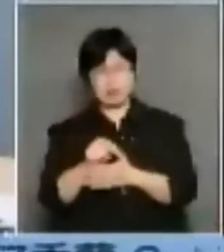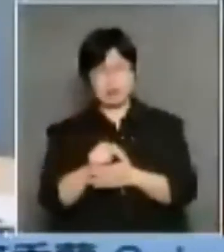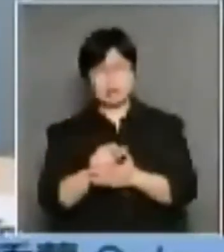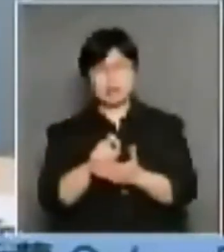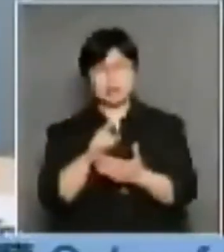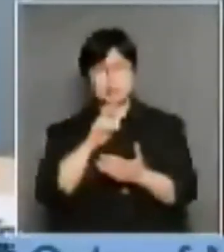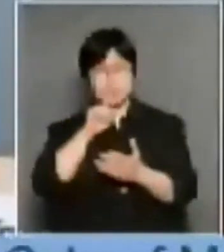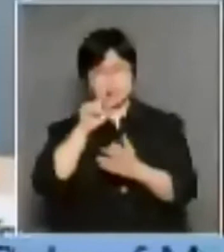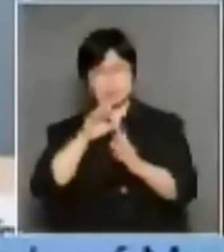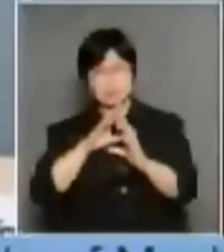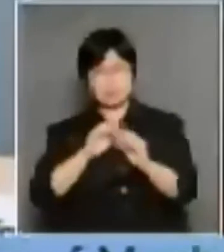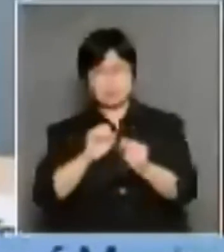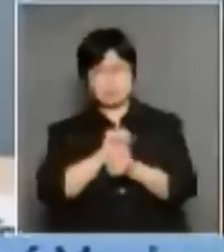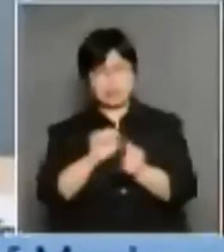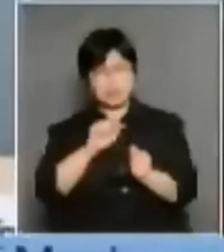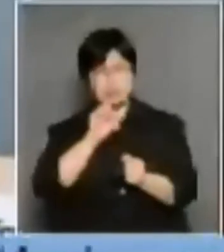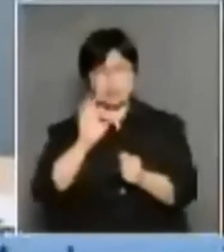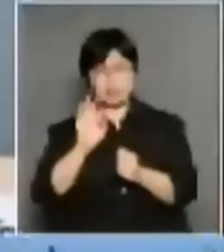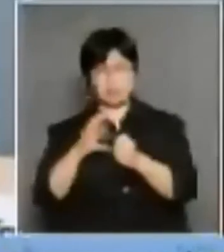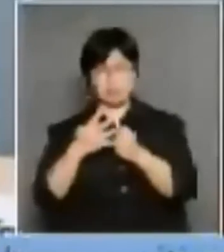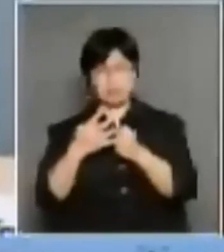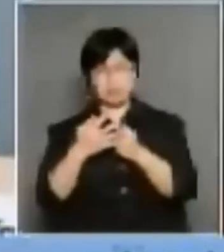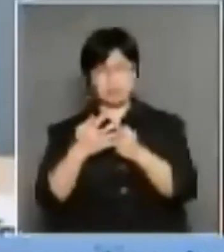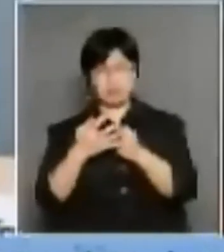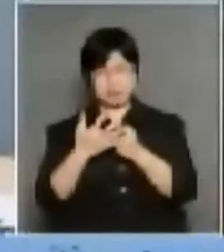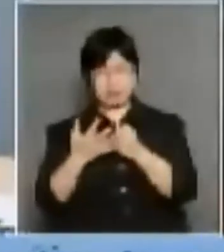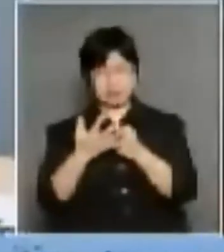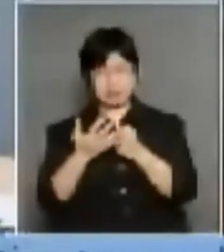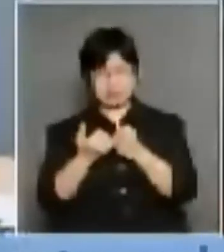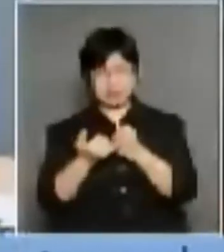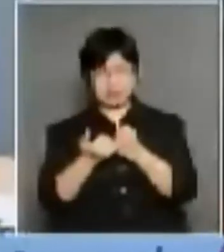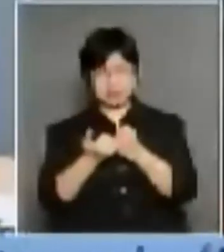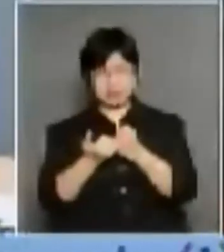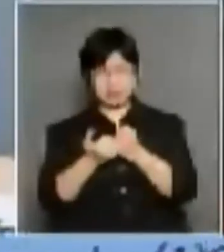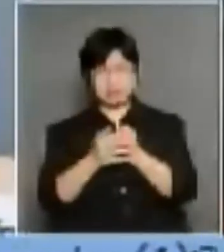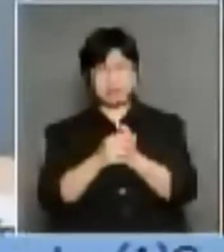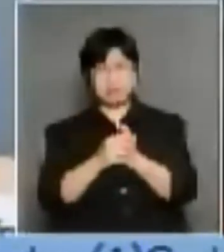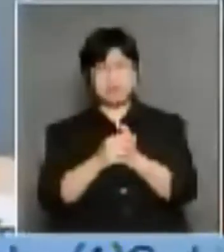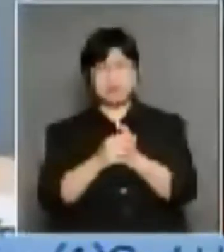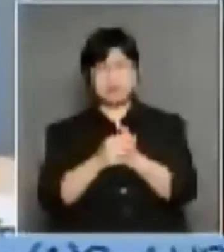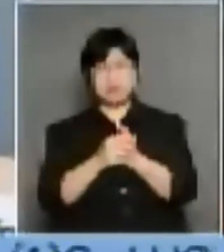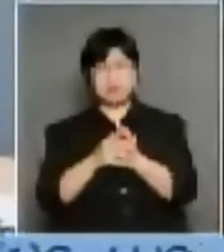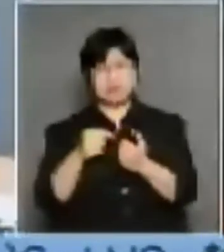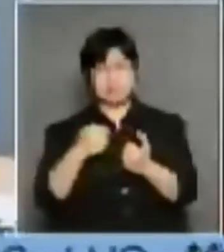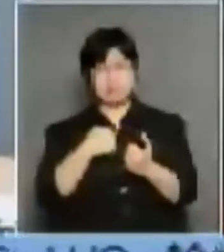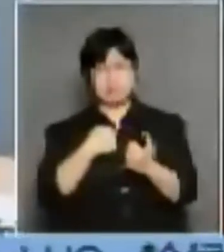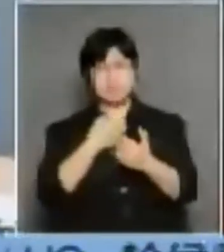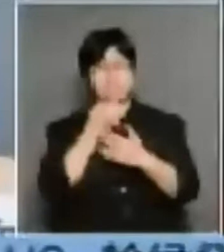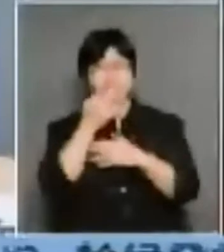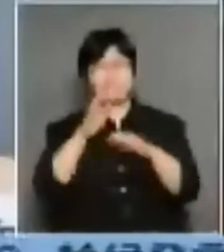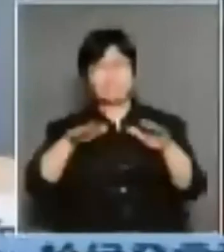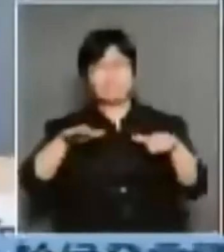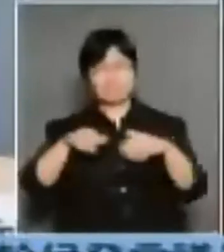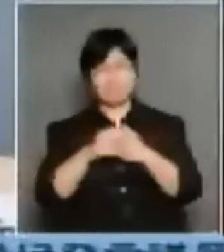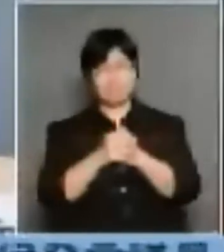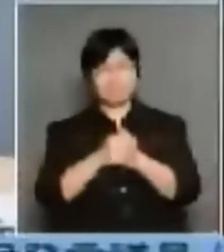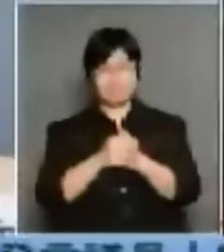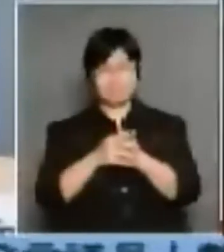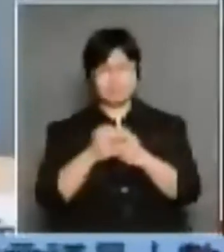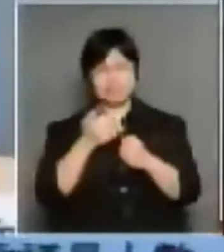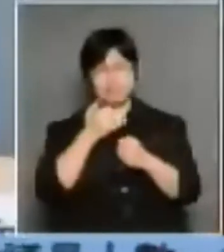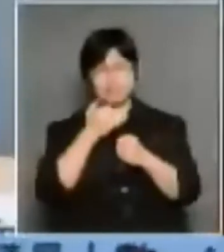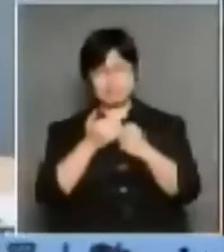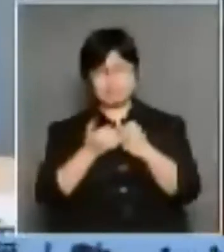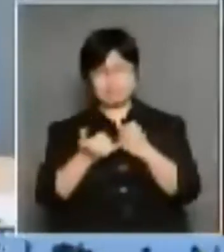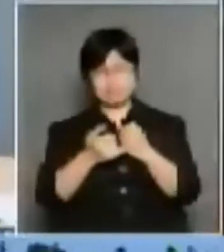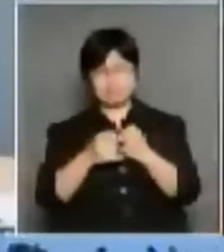決到。咁跟住第六宗罪啦，就係同我嘅意見差唔多㗎啦。佢就第六宗罪就是